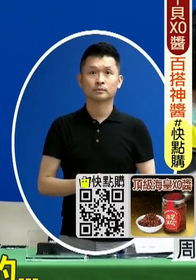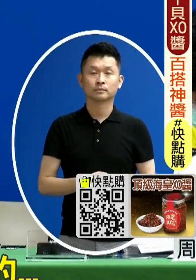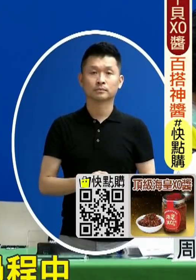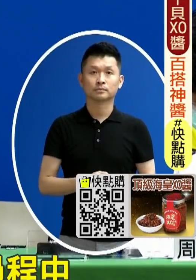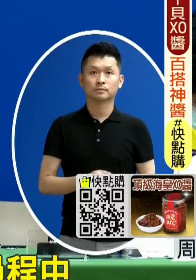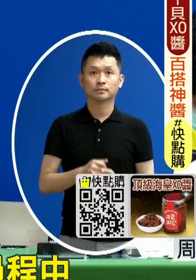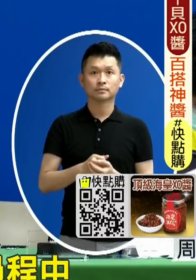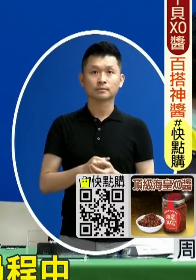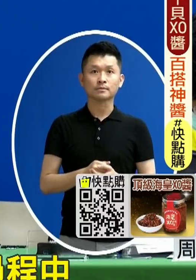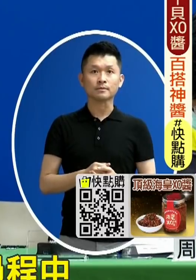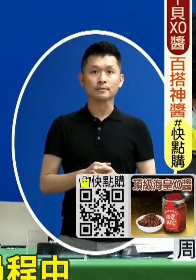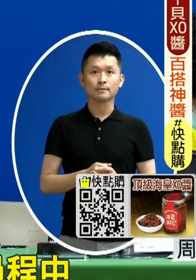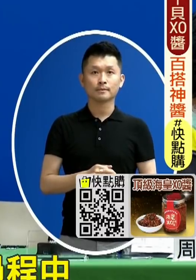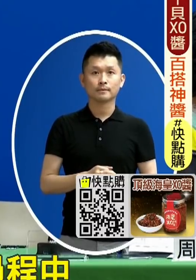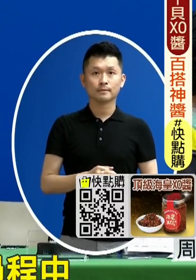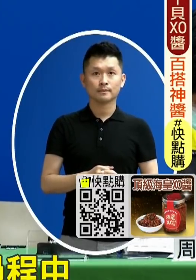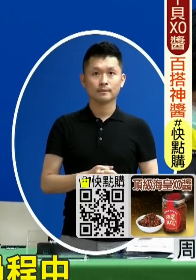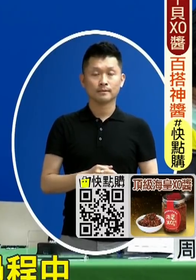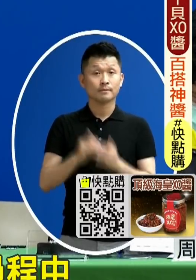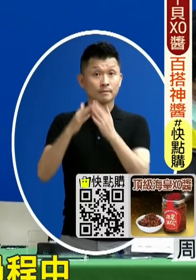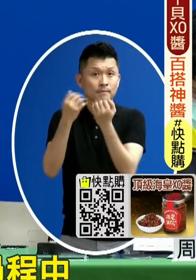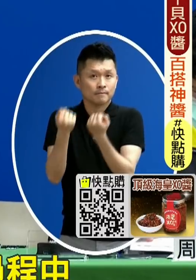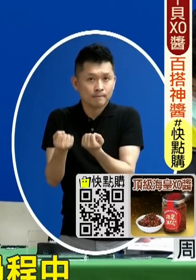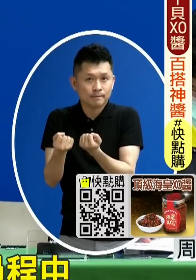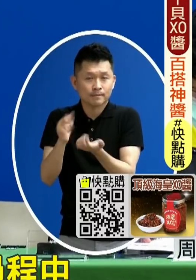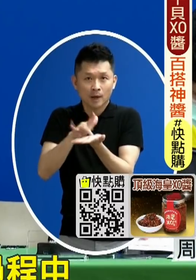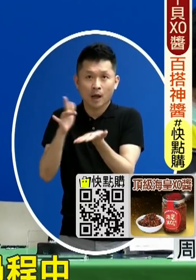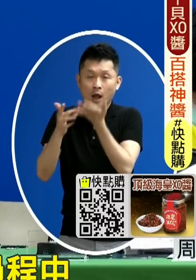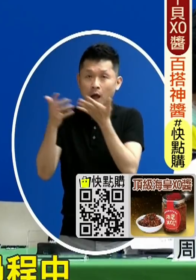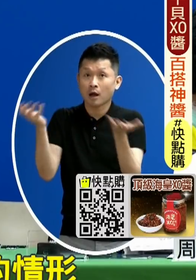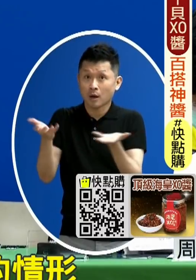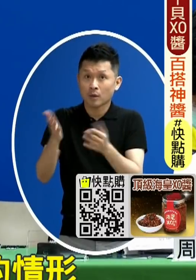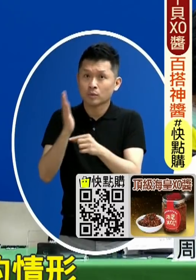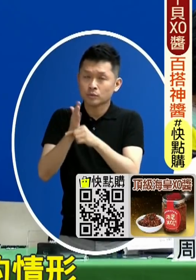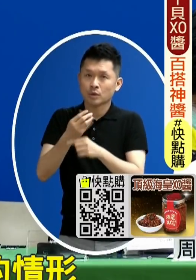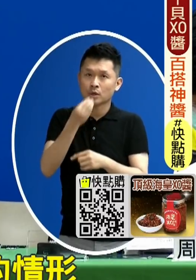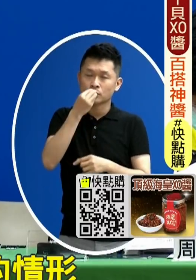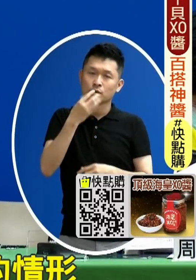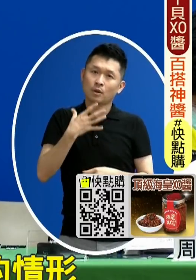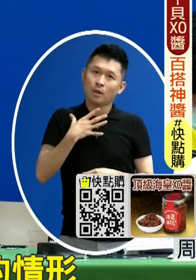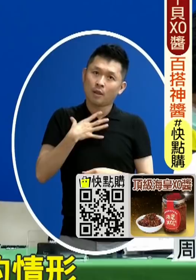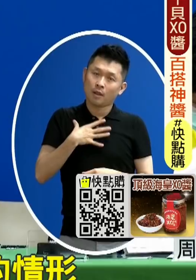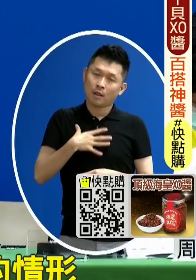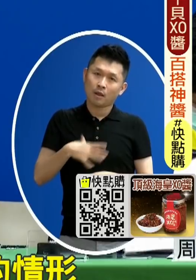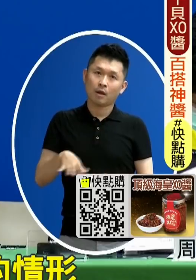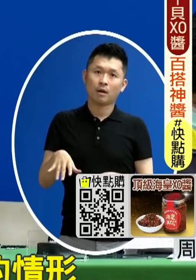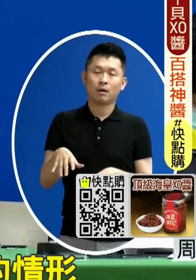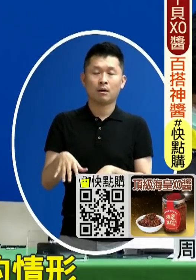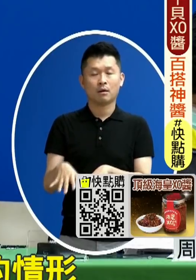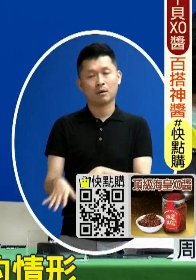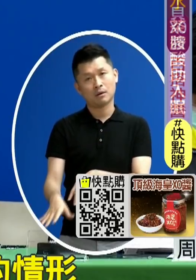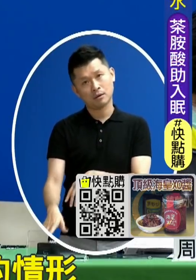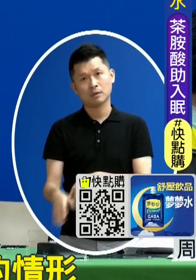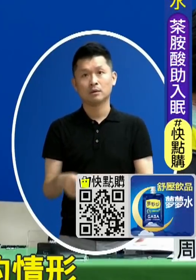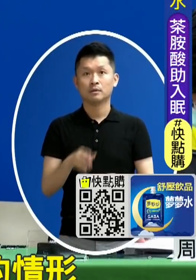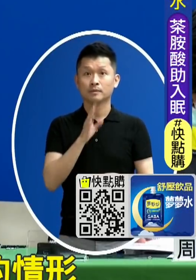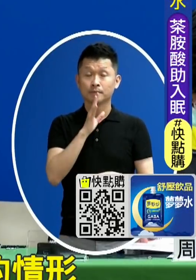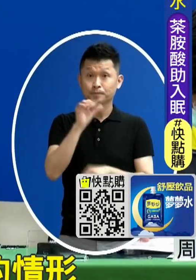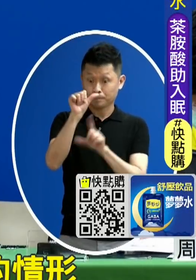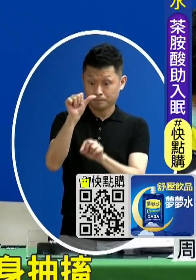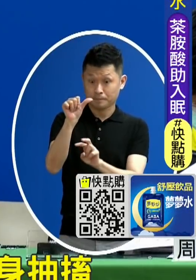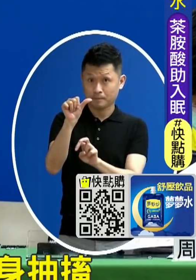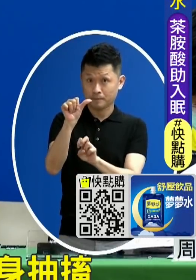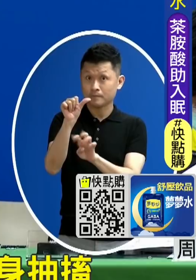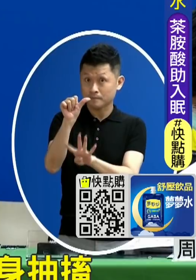的返家在家治疗的过程中，食欲跟活力有减退的一个情形，在